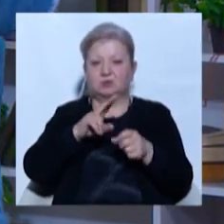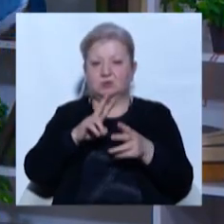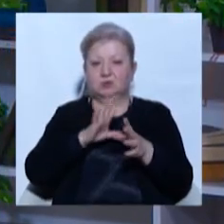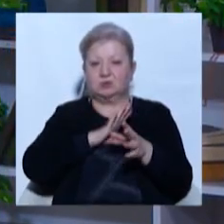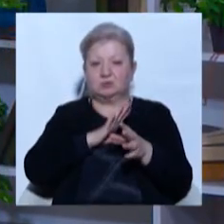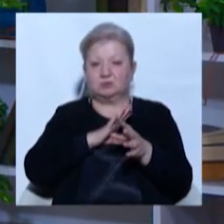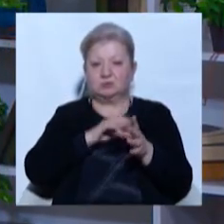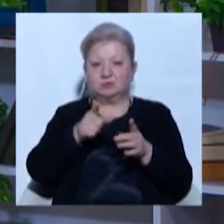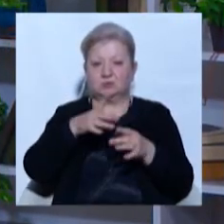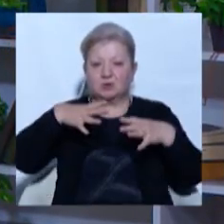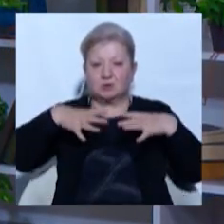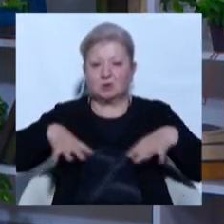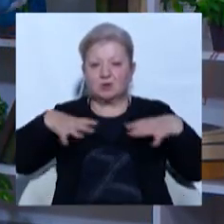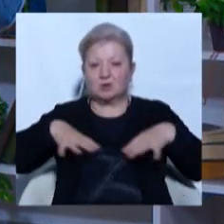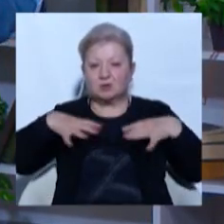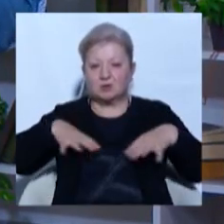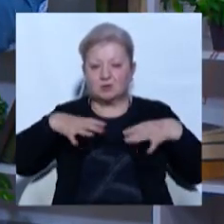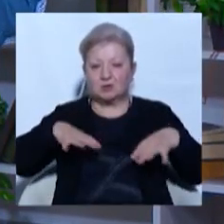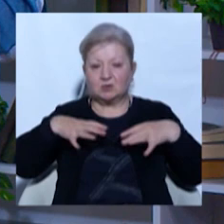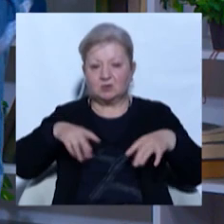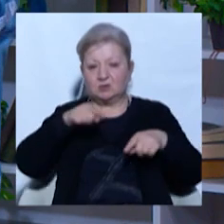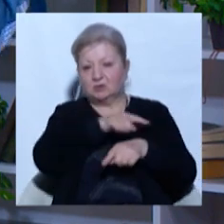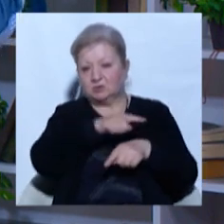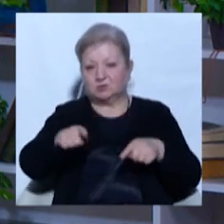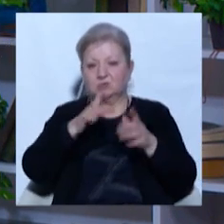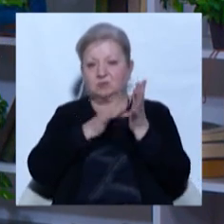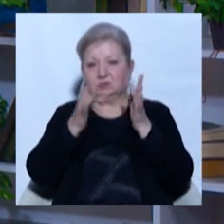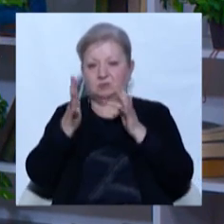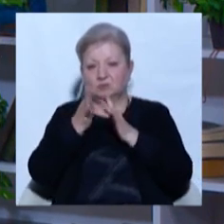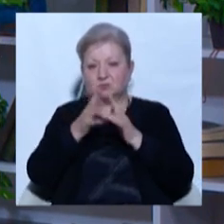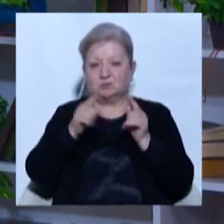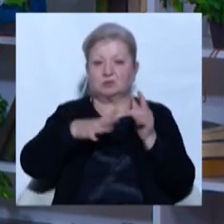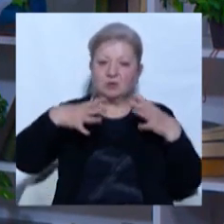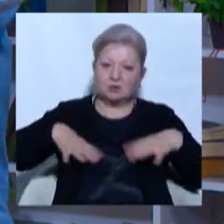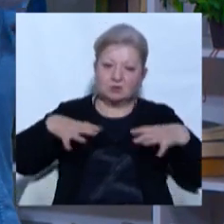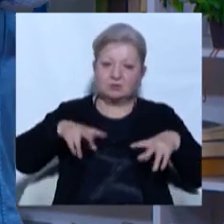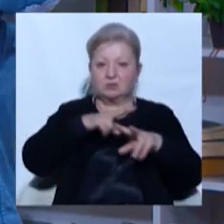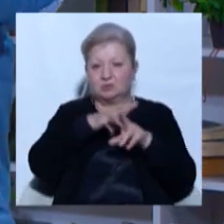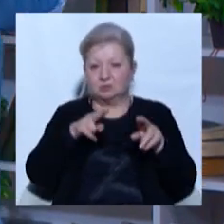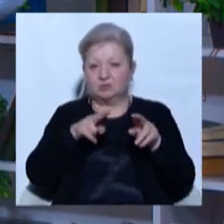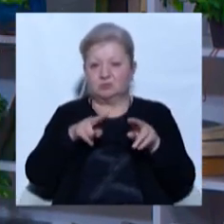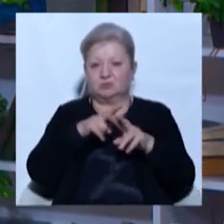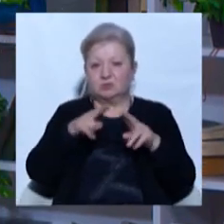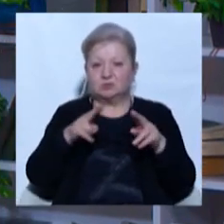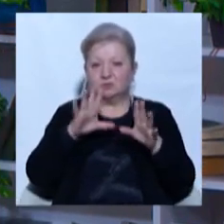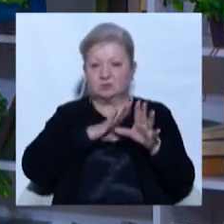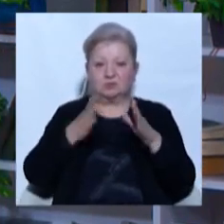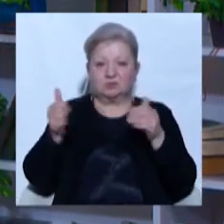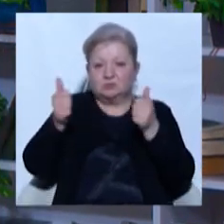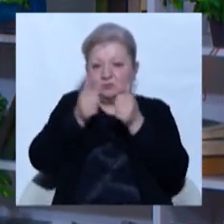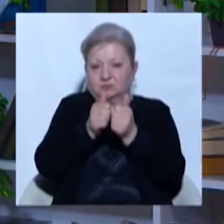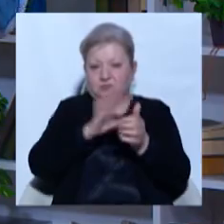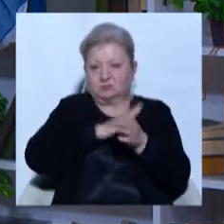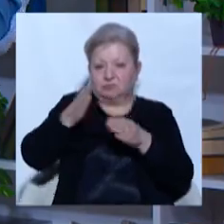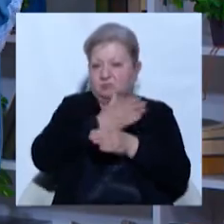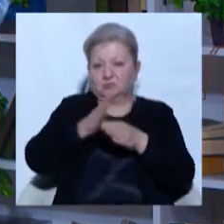ქართლს გამაზდიანების გადაშენების საფრთხე ემუქრებოდა და ქრისტიანობა და ქართველობა იმ დროისათვის ერთი მეორისაგან განუყოფელი